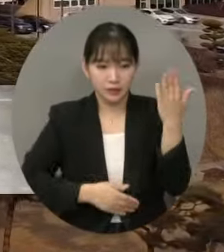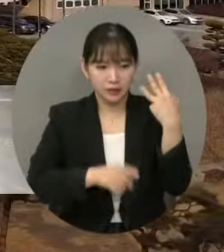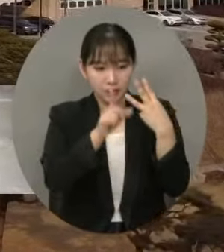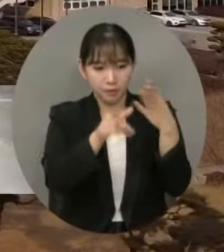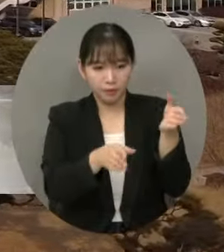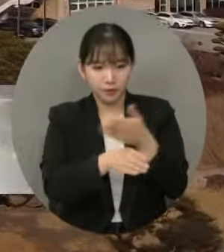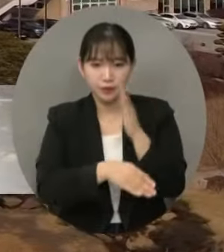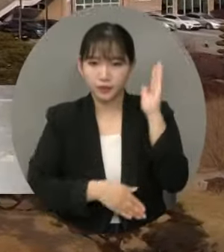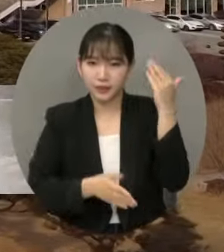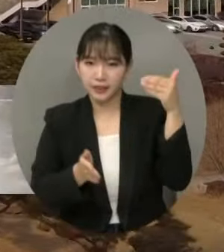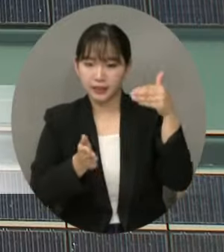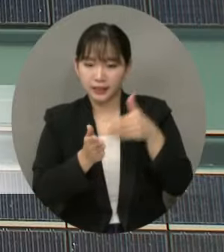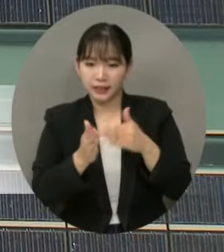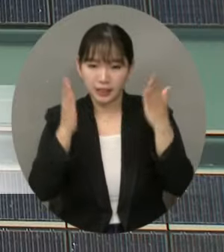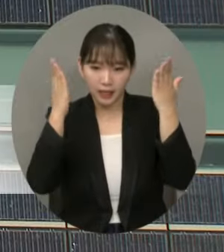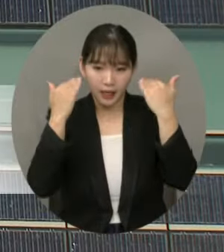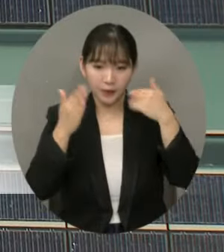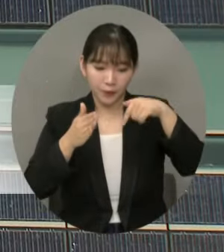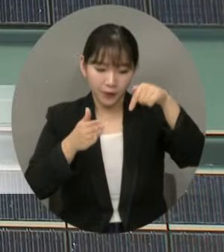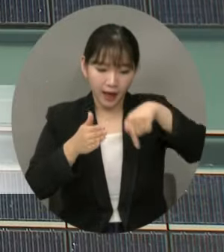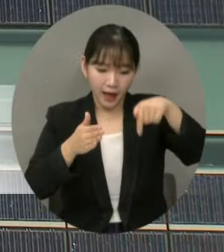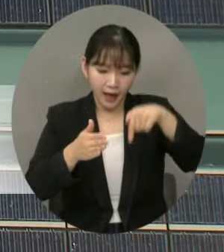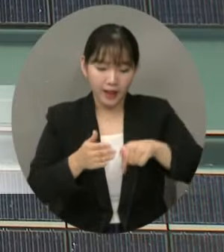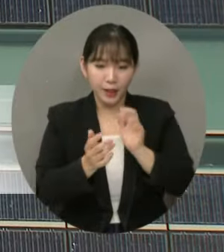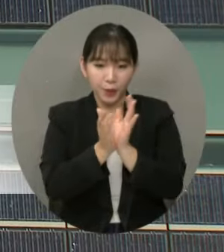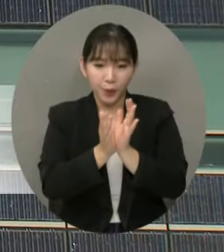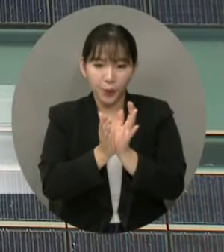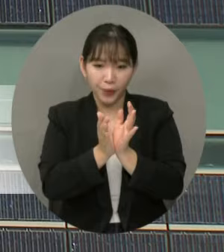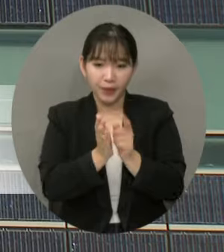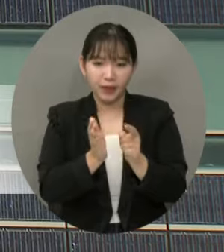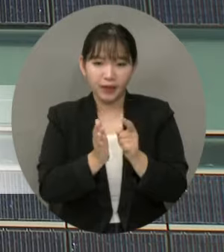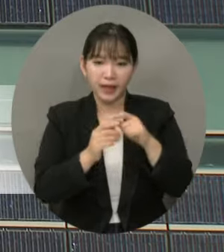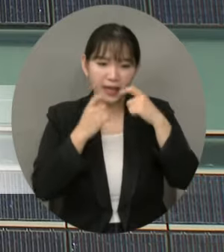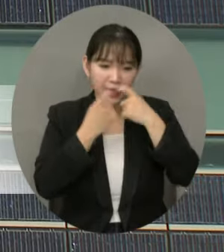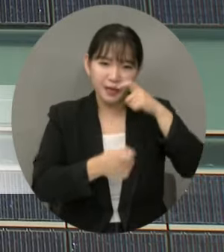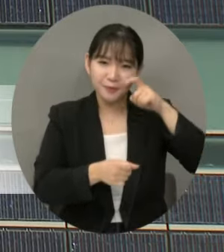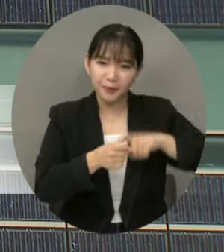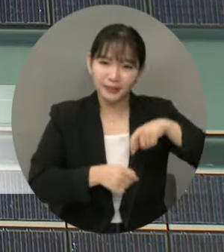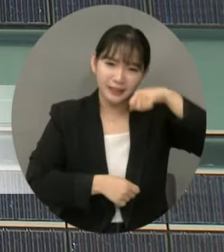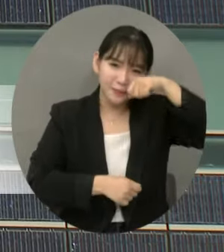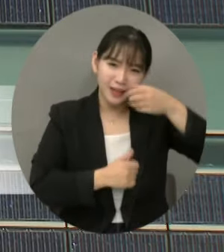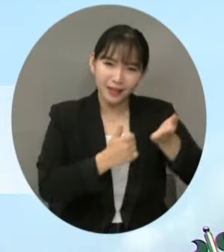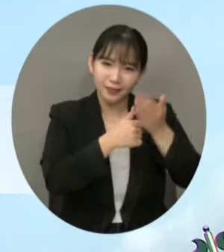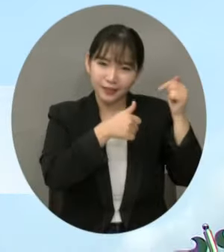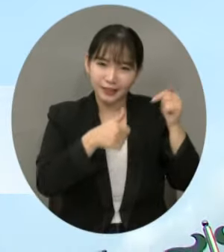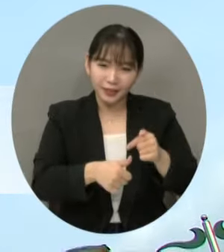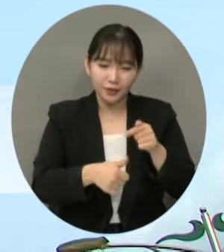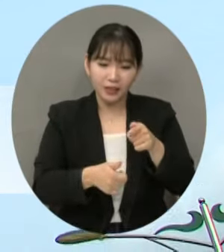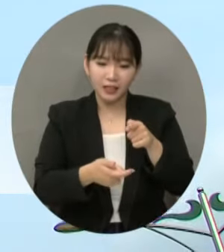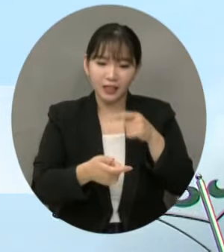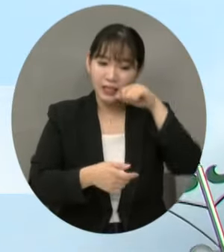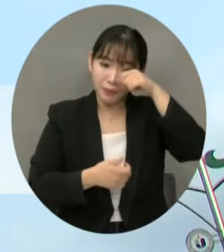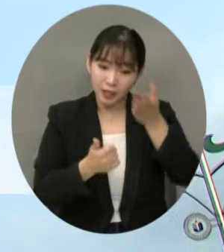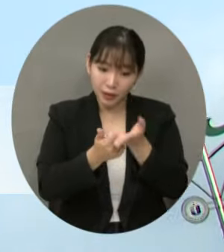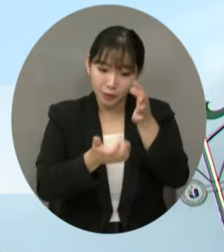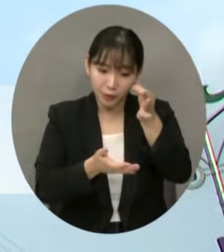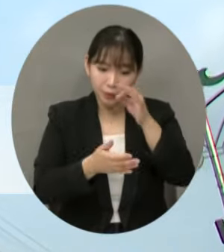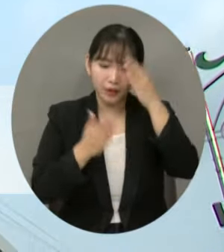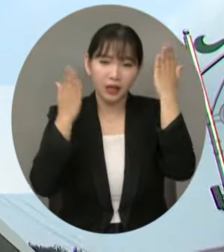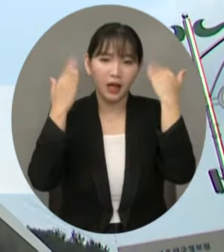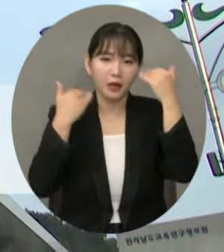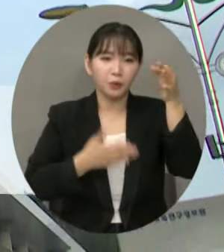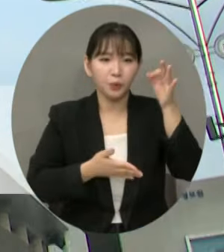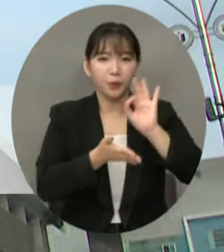3월부터 최근까지 교내 화단에서 사적인 목적으로 양파를 기르게 하고 이를 위한 영농비를 학교 예산에서